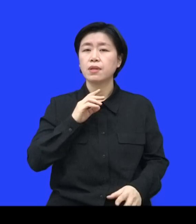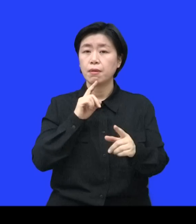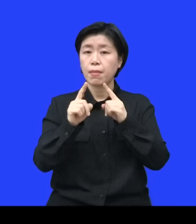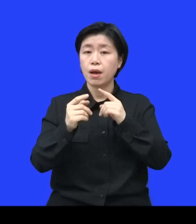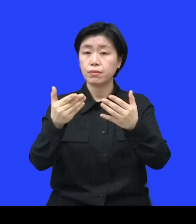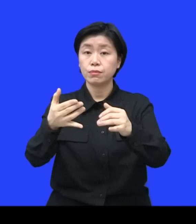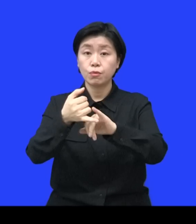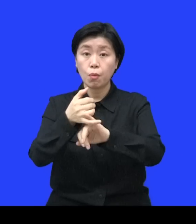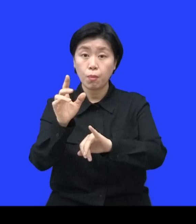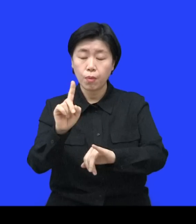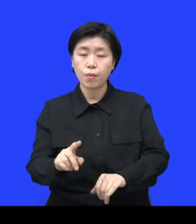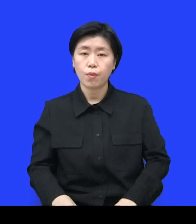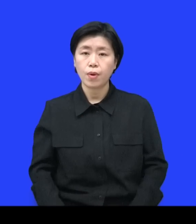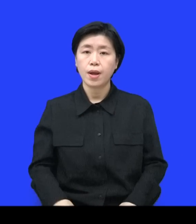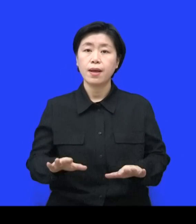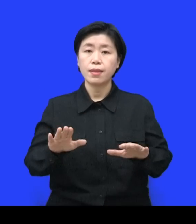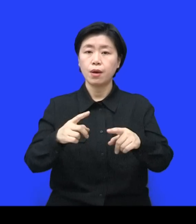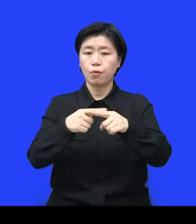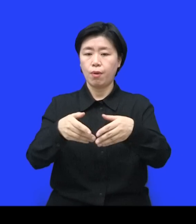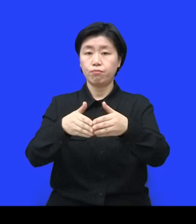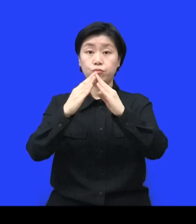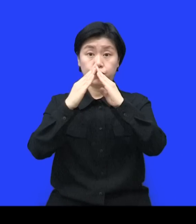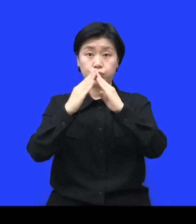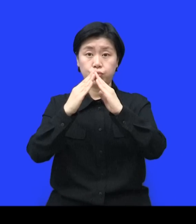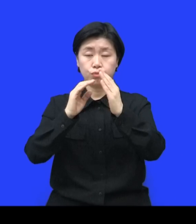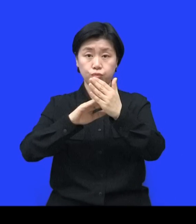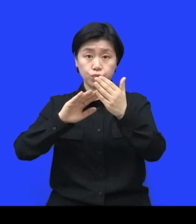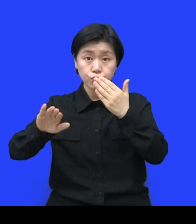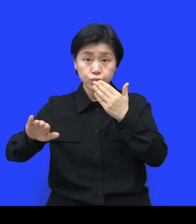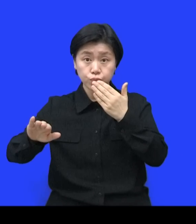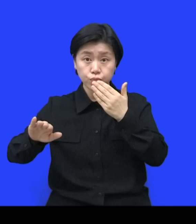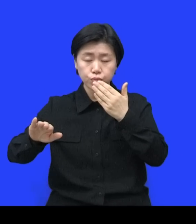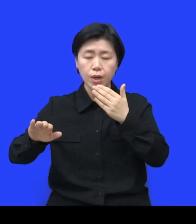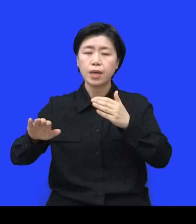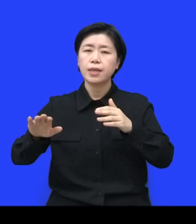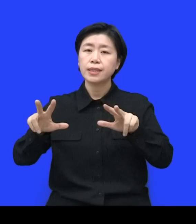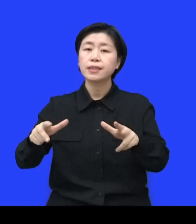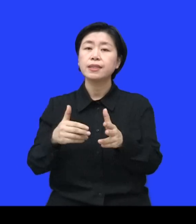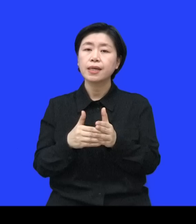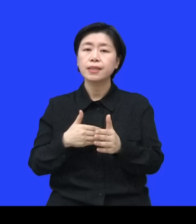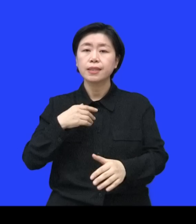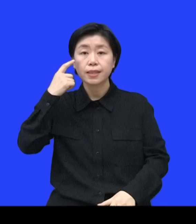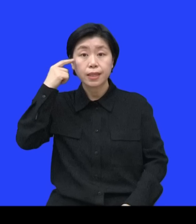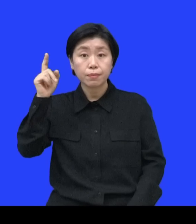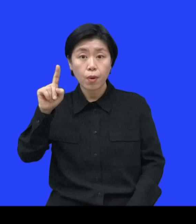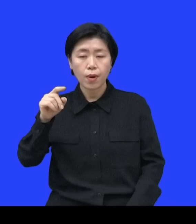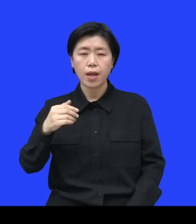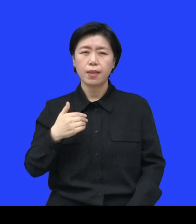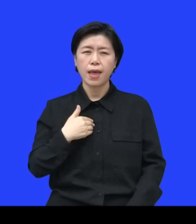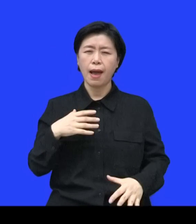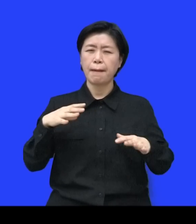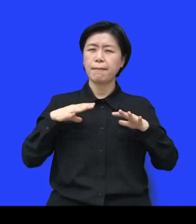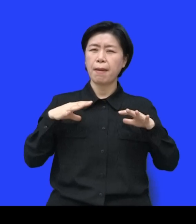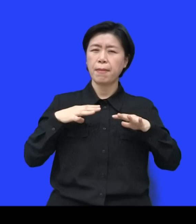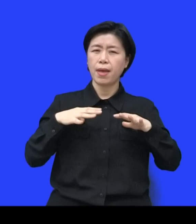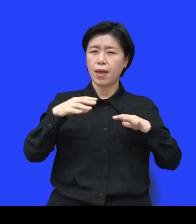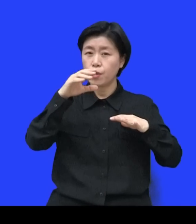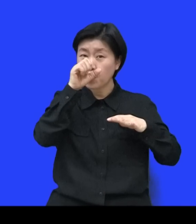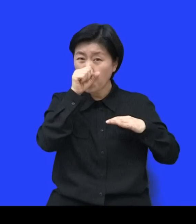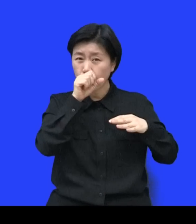네. 개척교회 한 이후에 무언가를 제가 내려놨다. 좋은 거를